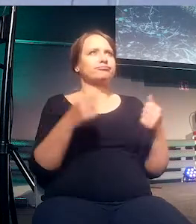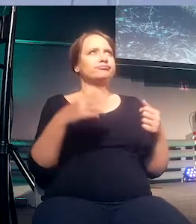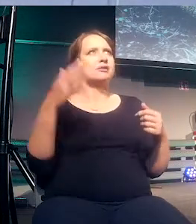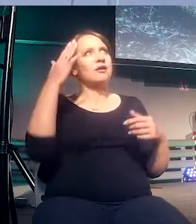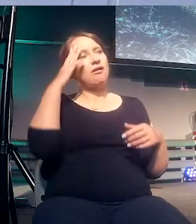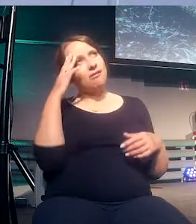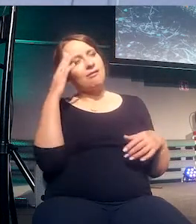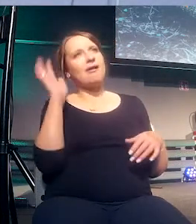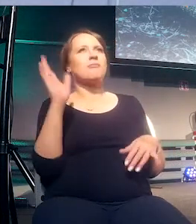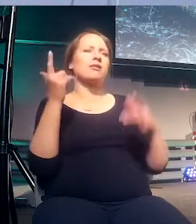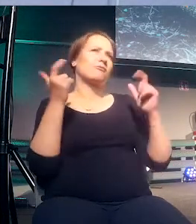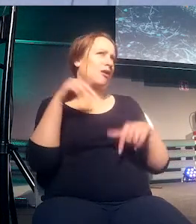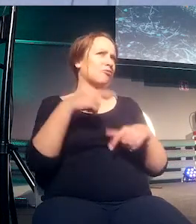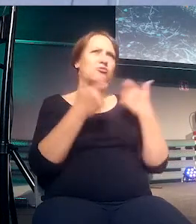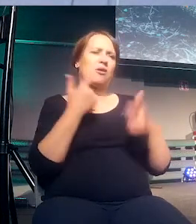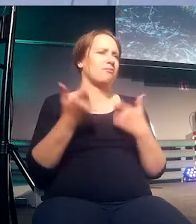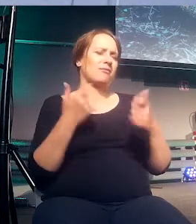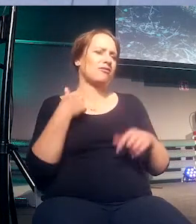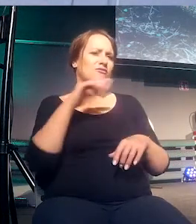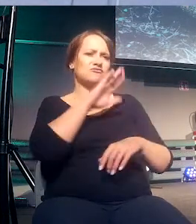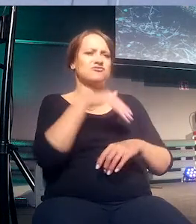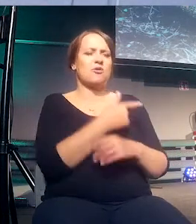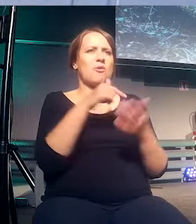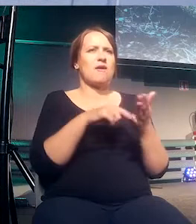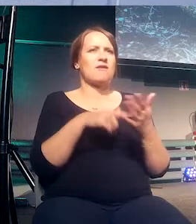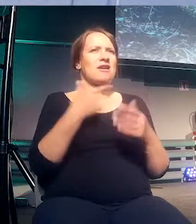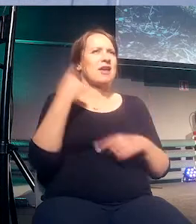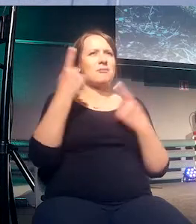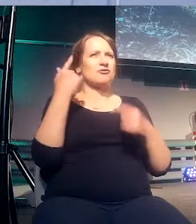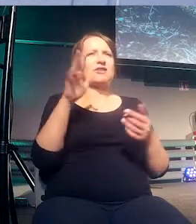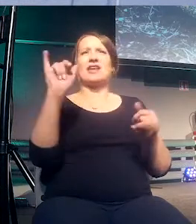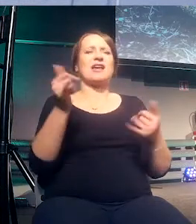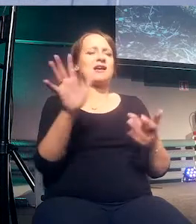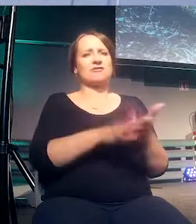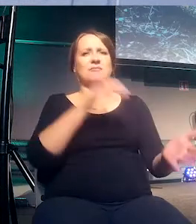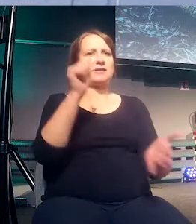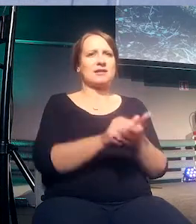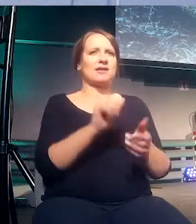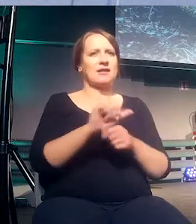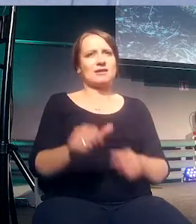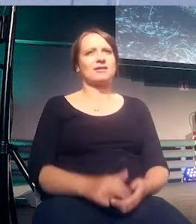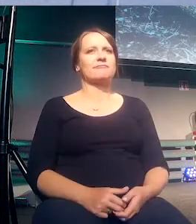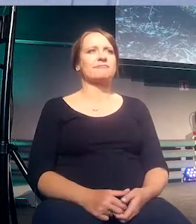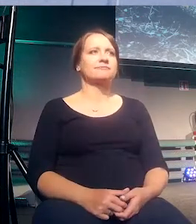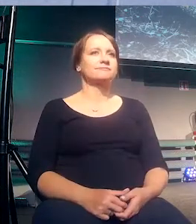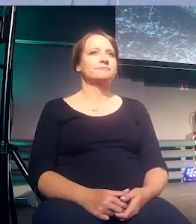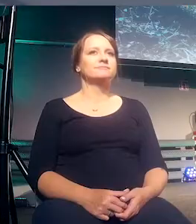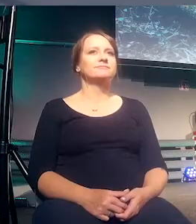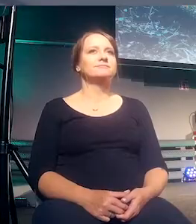i zastanowić, co ja w ogóle robię w tej szkole, bo wydawało mi się, że to jest jakaś absolutna katastrofa. Natomiast okazało się potem, że